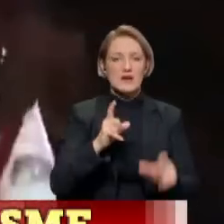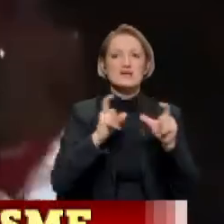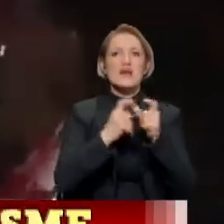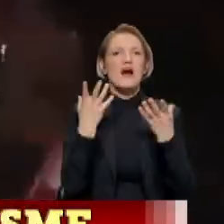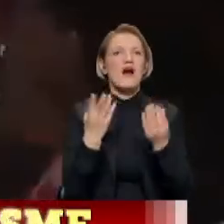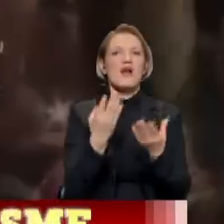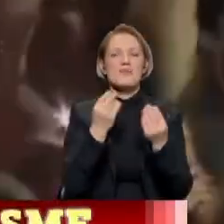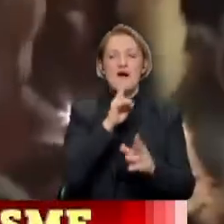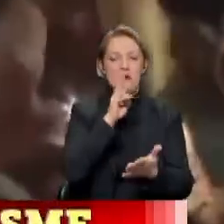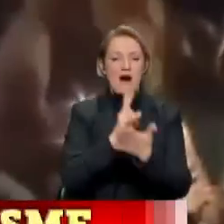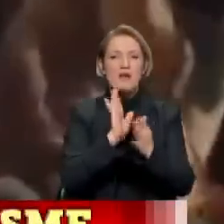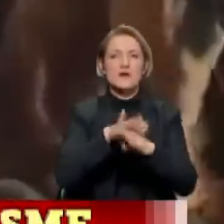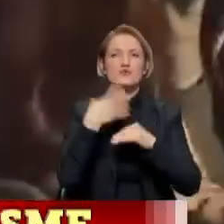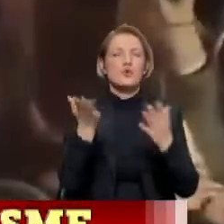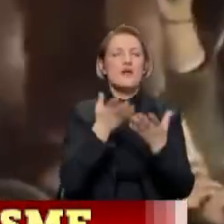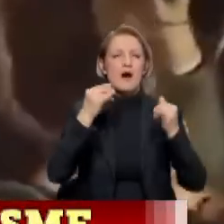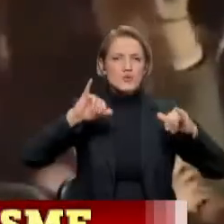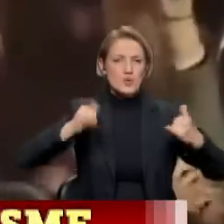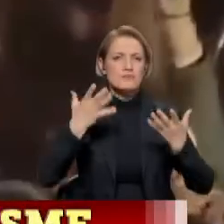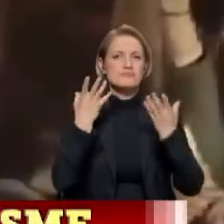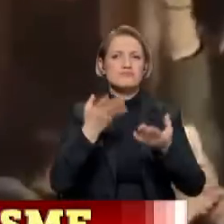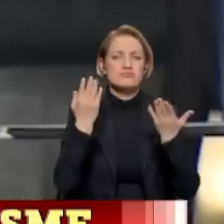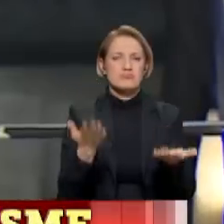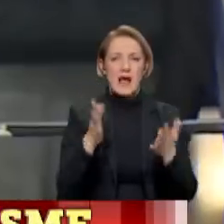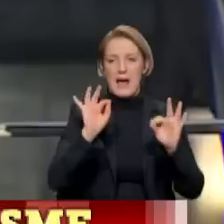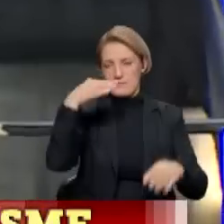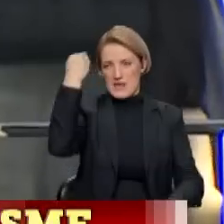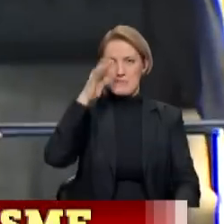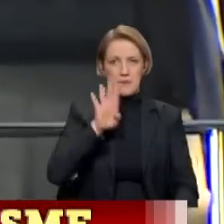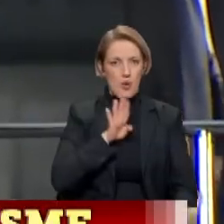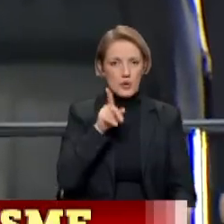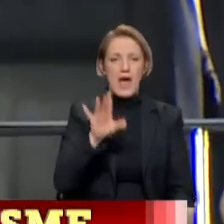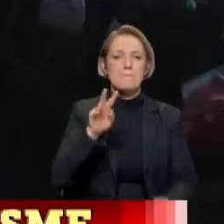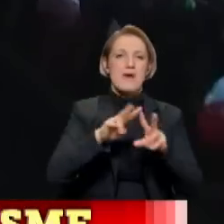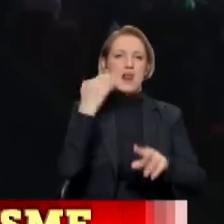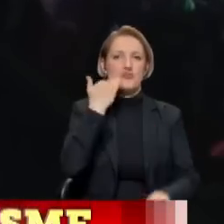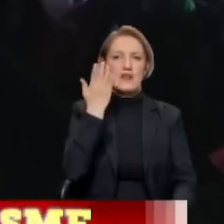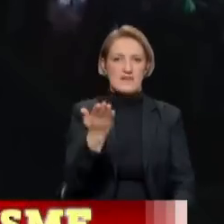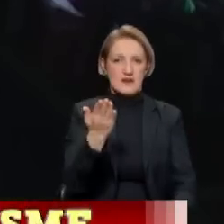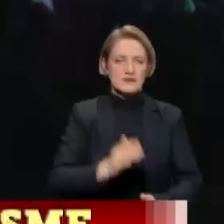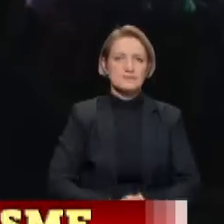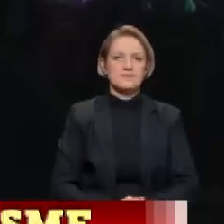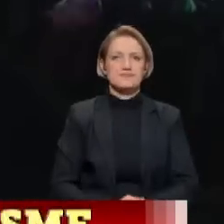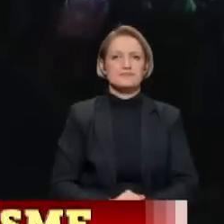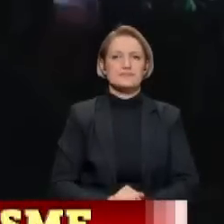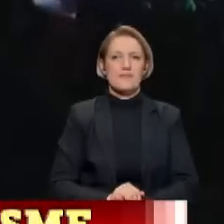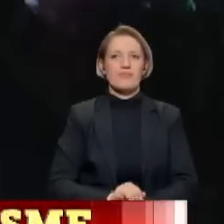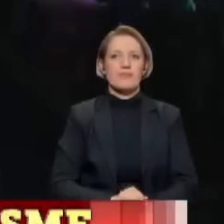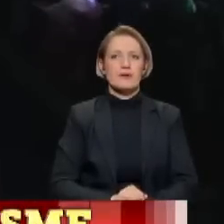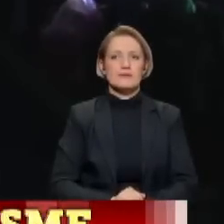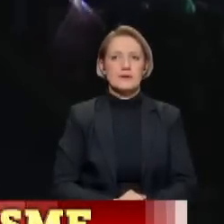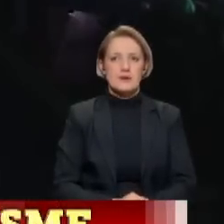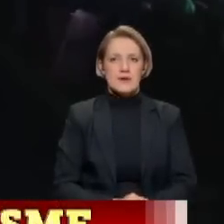Saraçhane'deki kalabalık kararın ardından daha da yoğunlaştı. Kürsüde hem İmamoğlu hem Akşener vardı. Her şey çok güzel olacak,